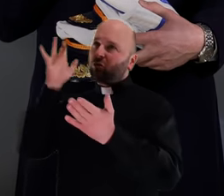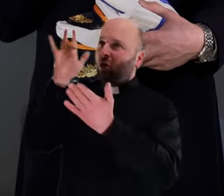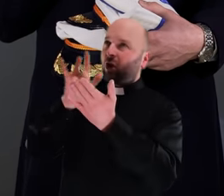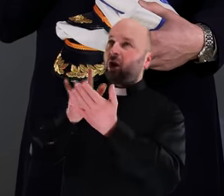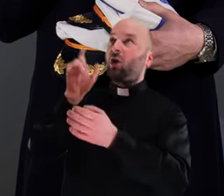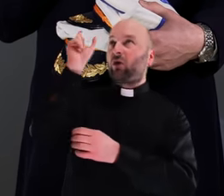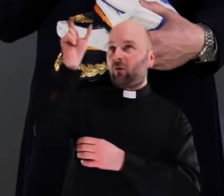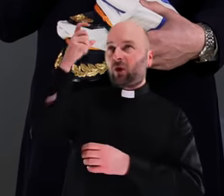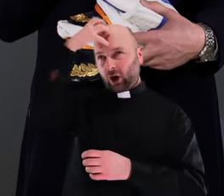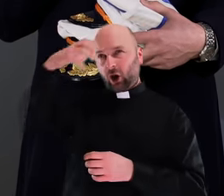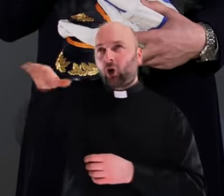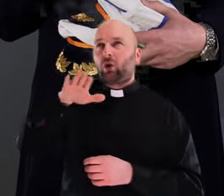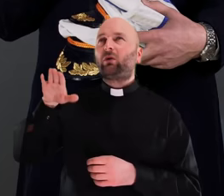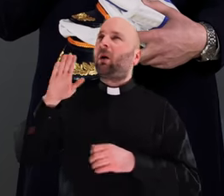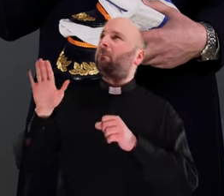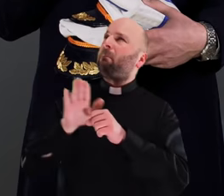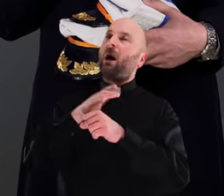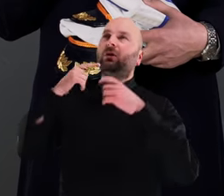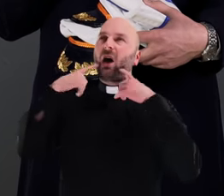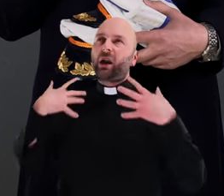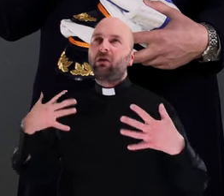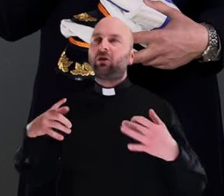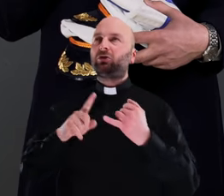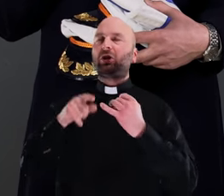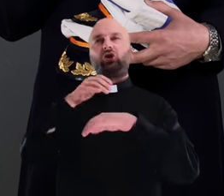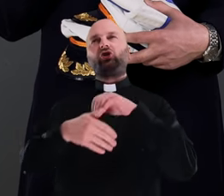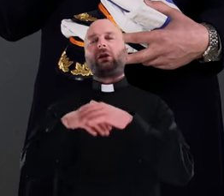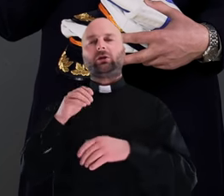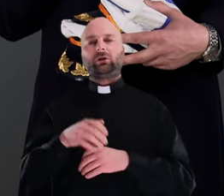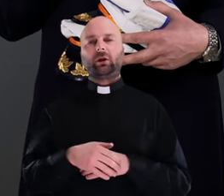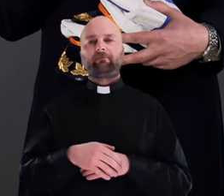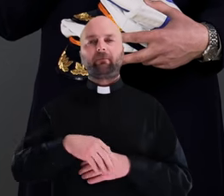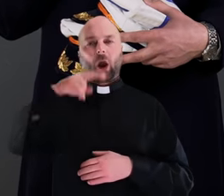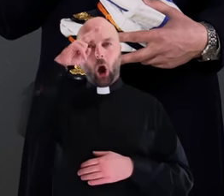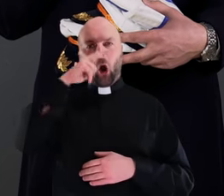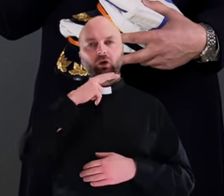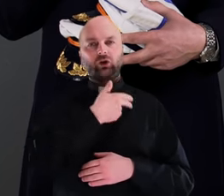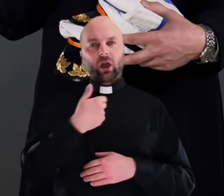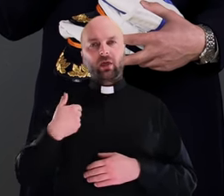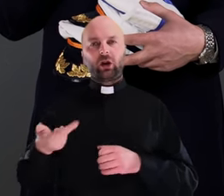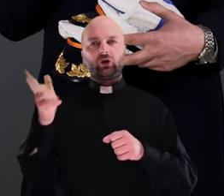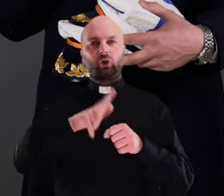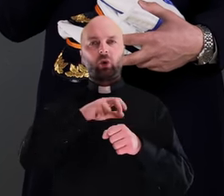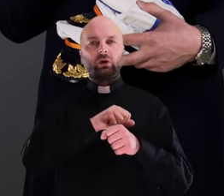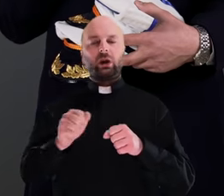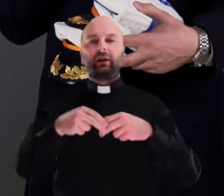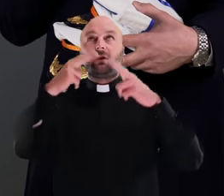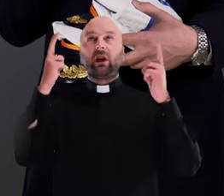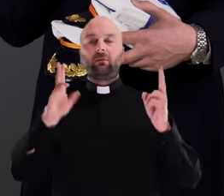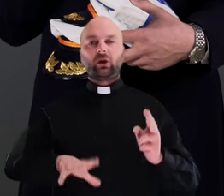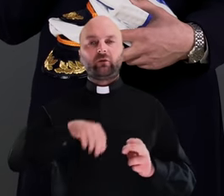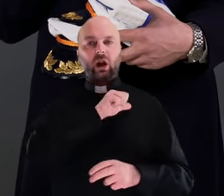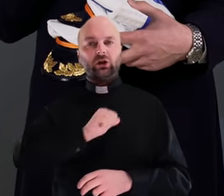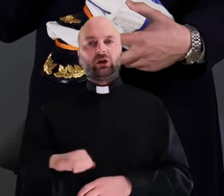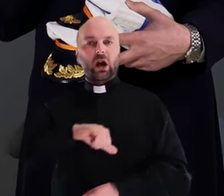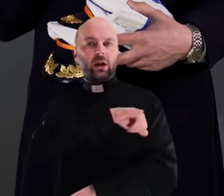do Twojej krainy, pełnej radości i szczęścia. Ojcze nasz, któryś jest w niebie, święć się